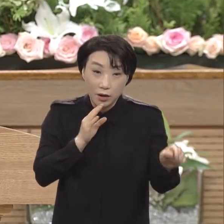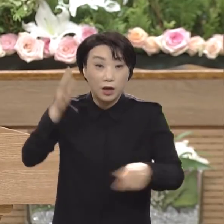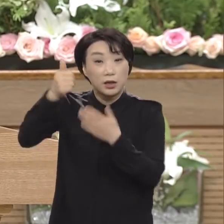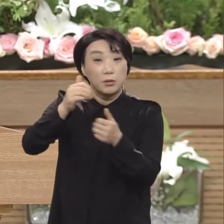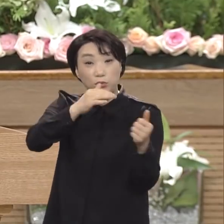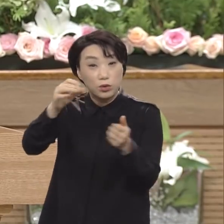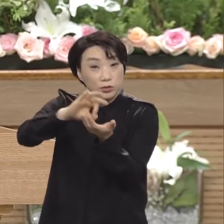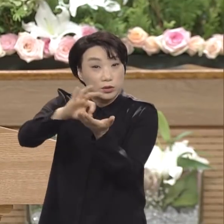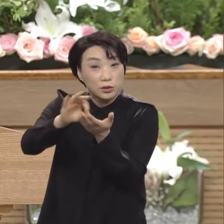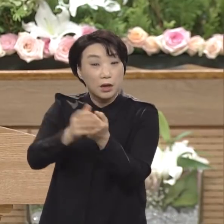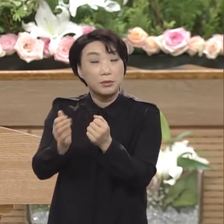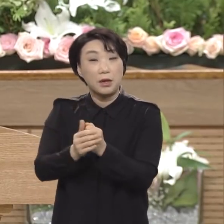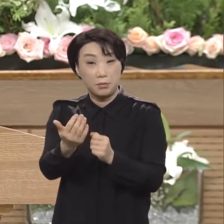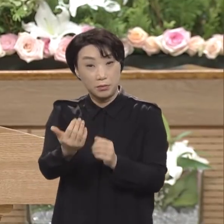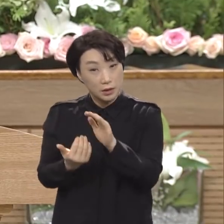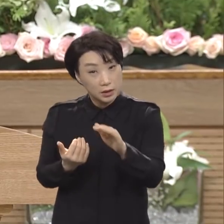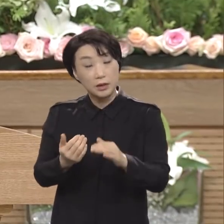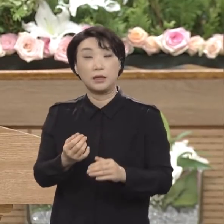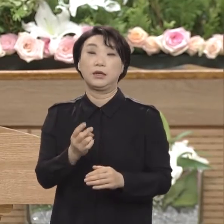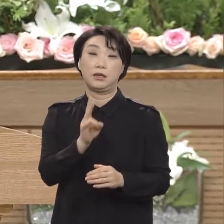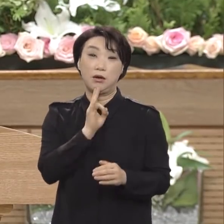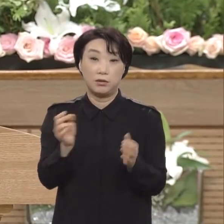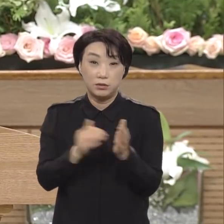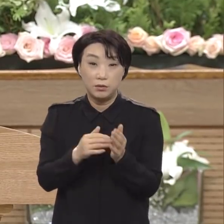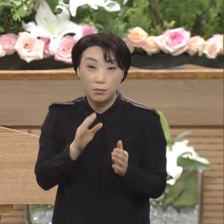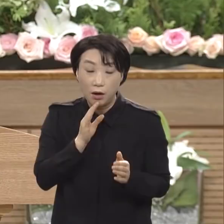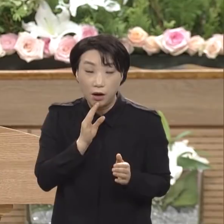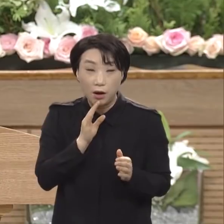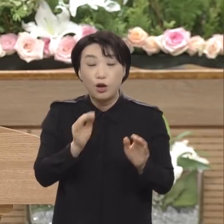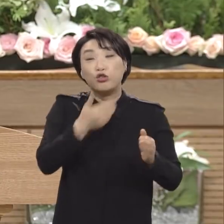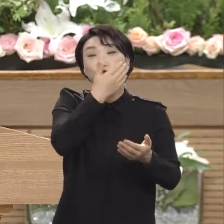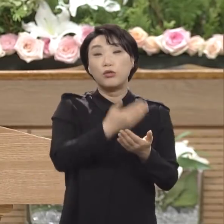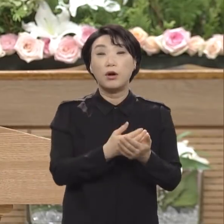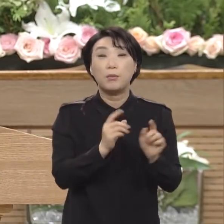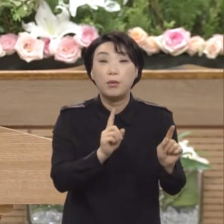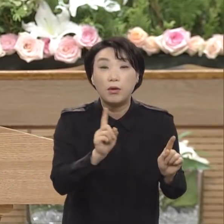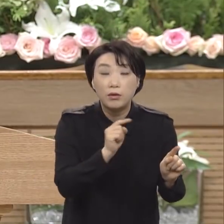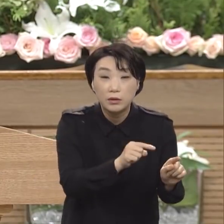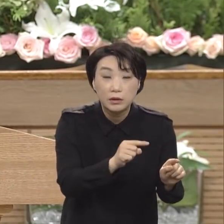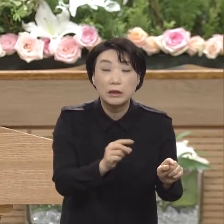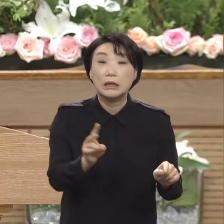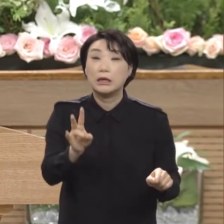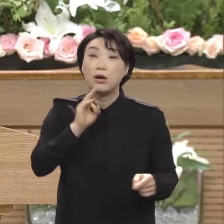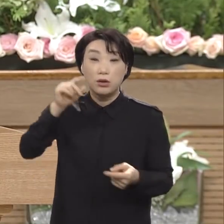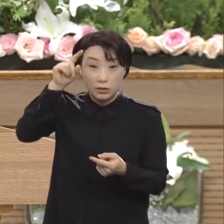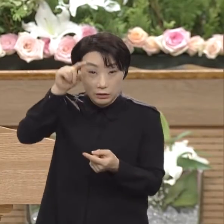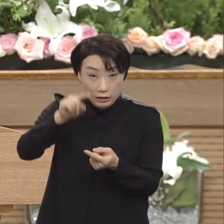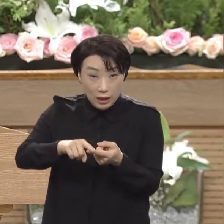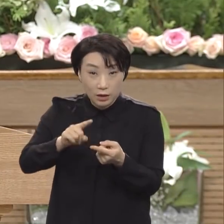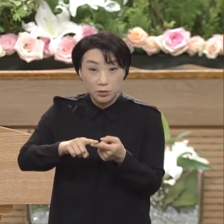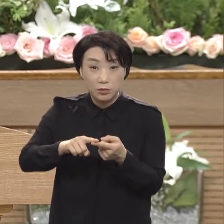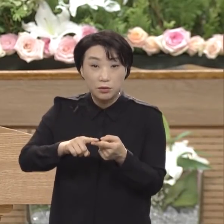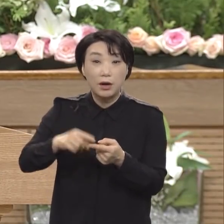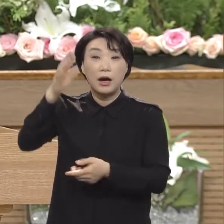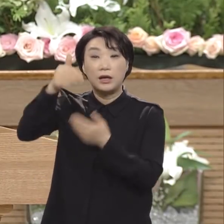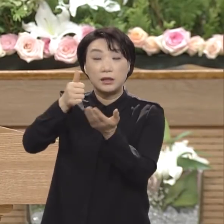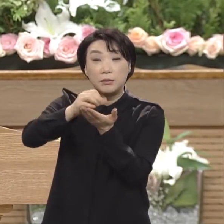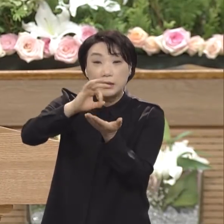분이 예언하셨다 이 말입니다. 그런데 중요한 것은 그 예언대로